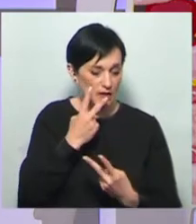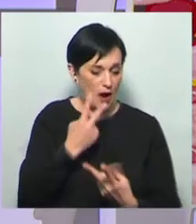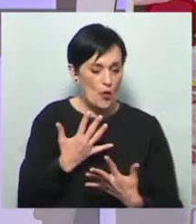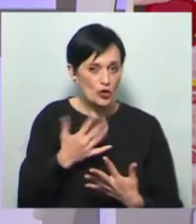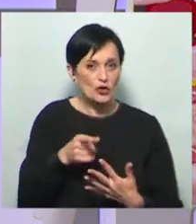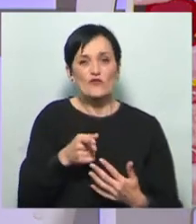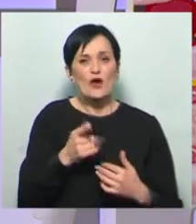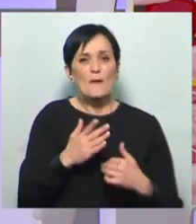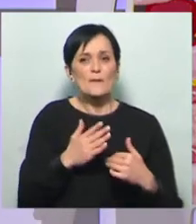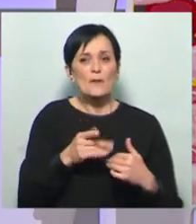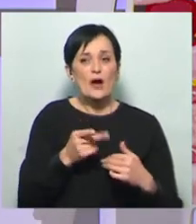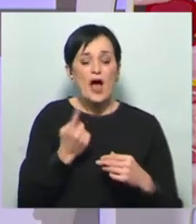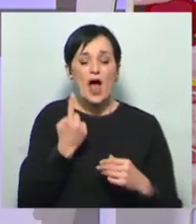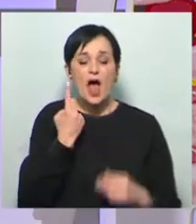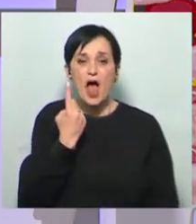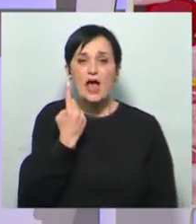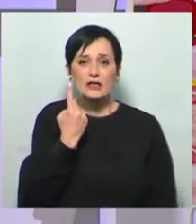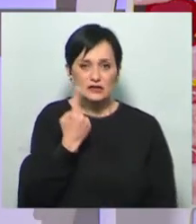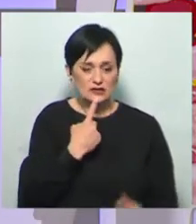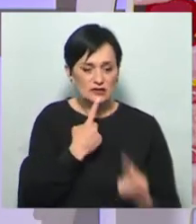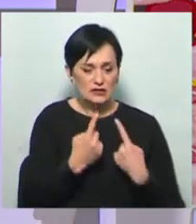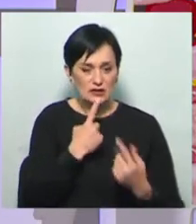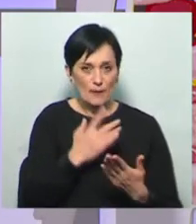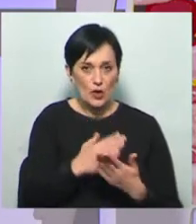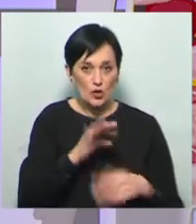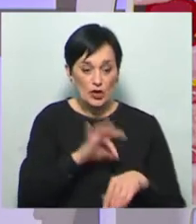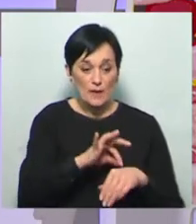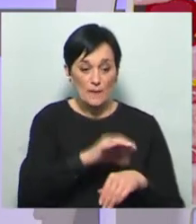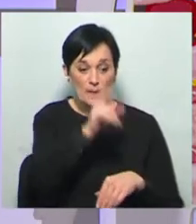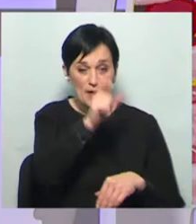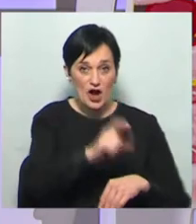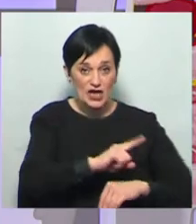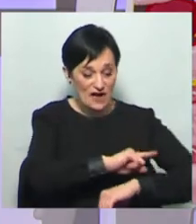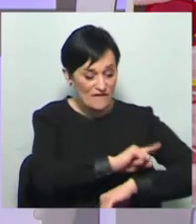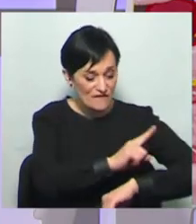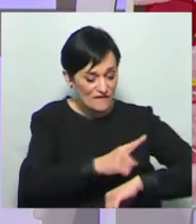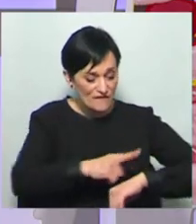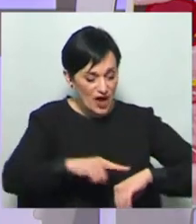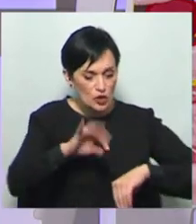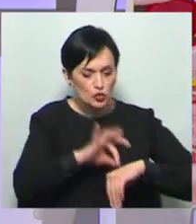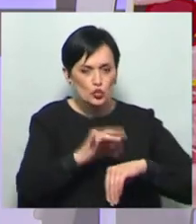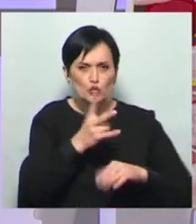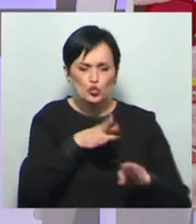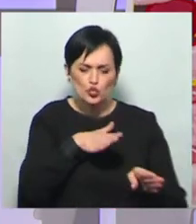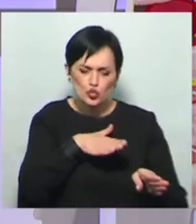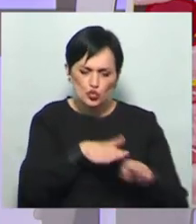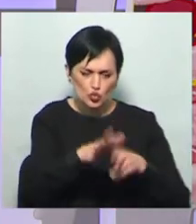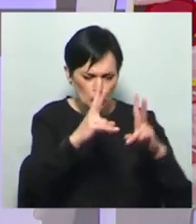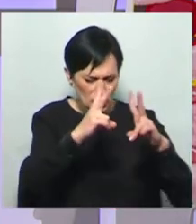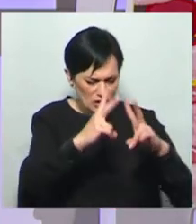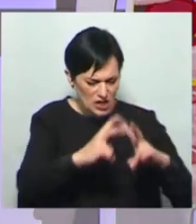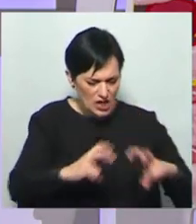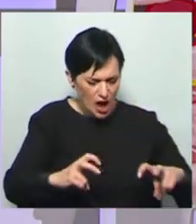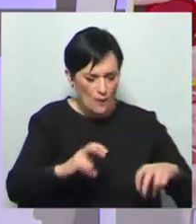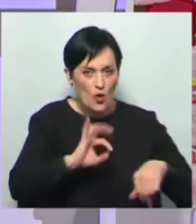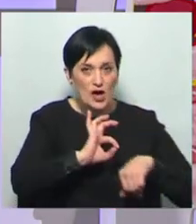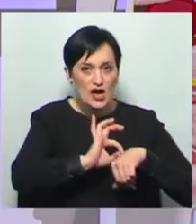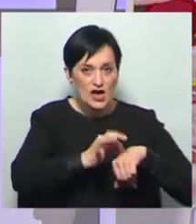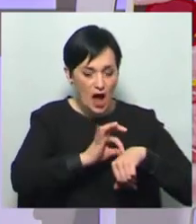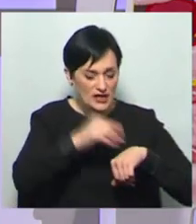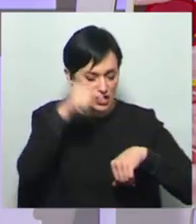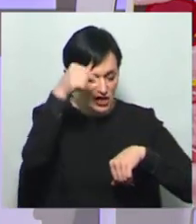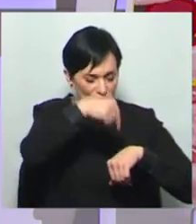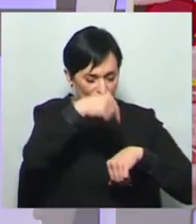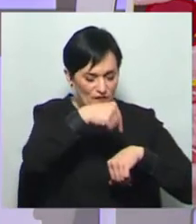პრაქტიკულად ოღონდ აქ არის ერთ ამაზე ლაპარაკი, როდესაც პაციენტს აქვს ვენური პათოლოგია, სულ ყოფილად უნდა იქნას გამოკვლეული როგორც კანქვეშა ვენური სისტემა,